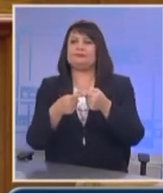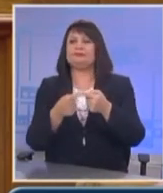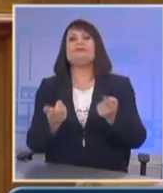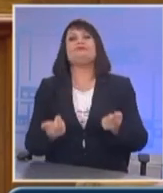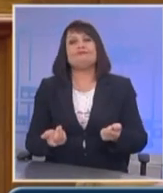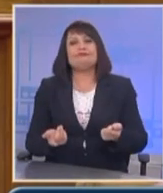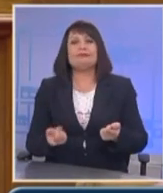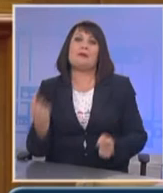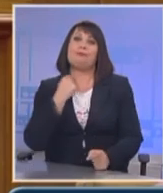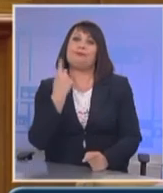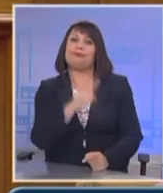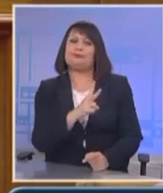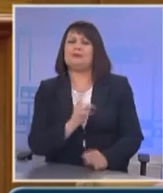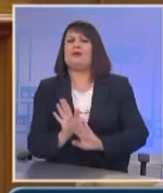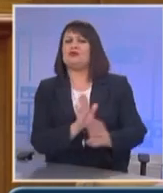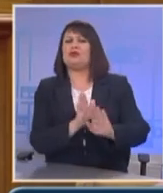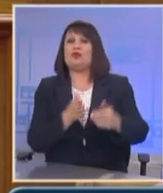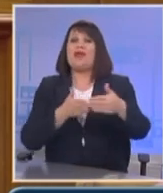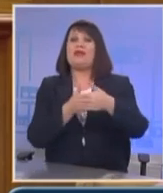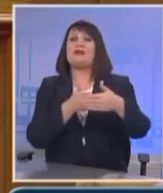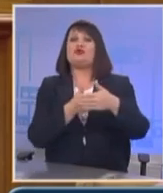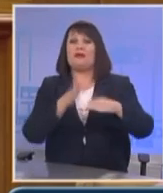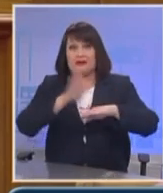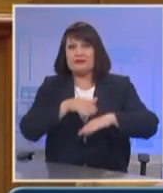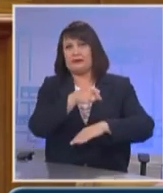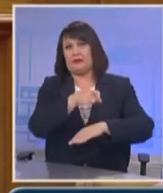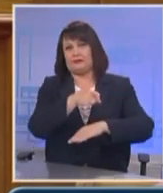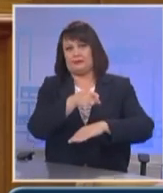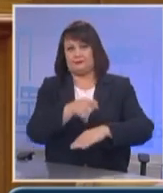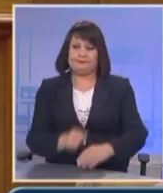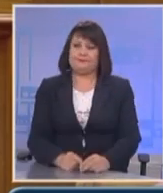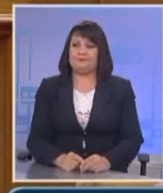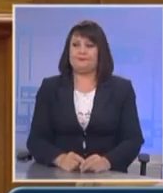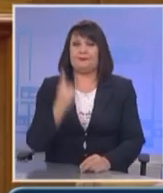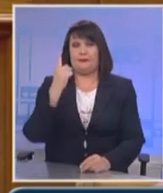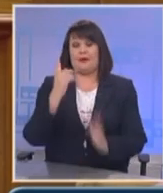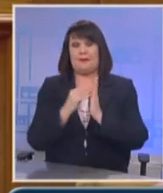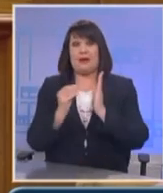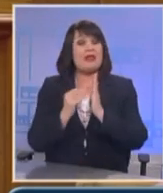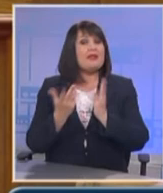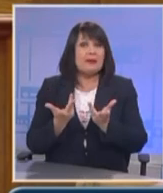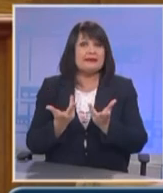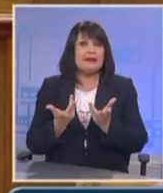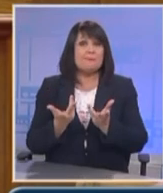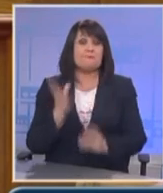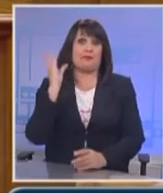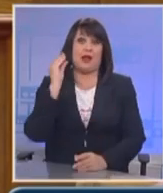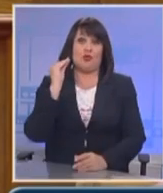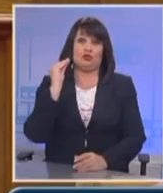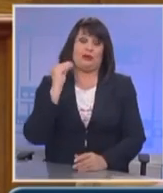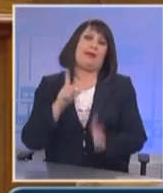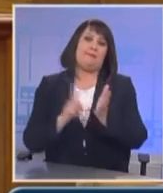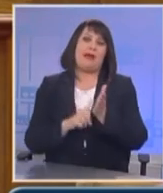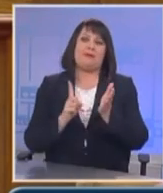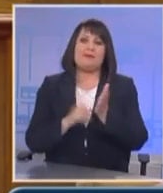την αποτυχία σας και τα αδιέξοδα που δημιουργείται τη χώρα. Χαρακτηριστικό παράδειγμα σήμερα, ακούσαμε ότι πρέπει